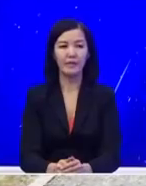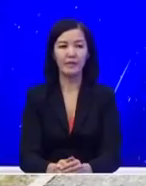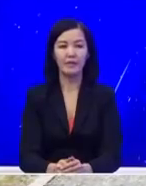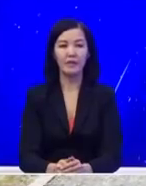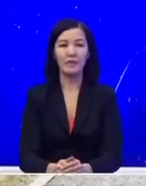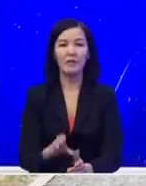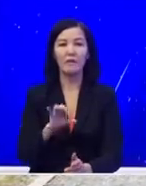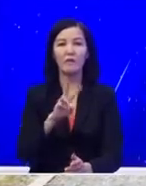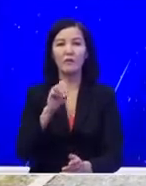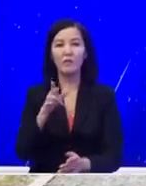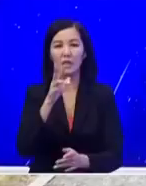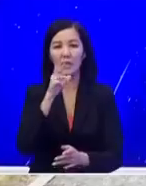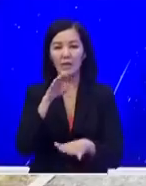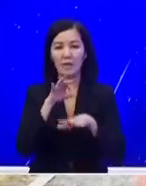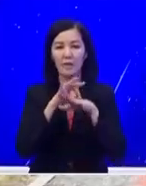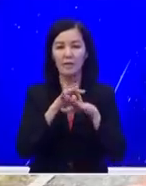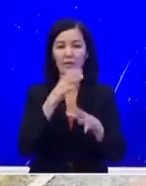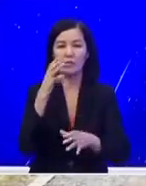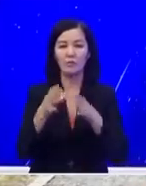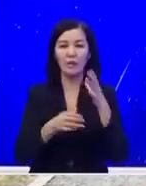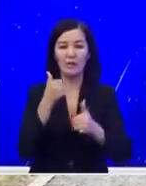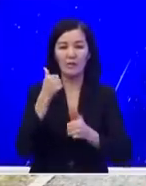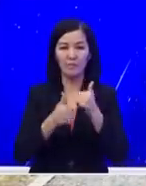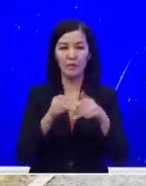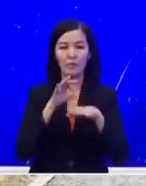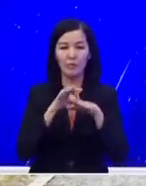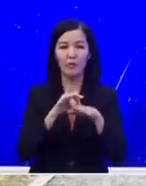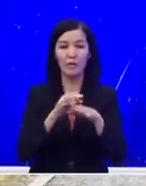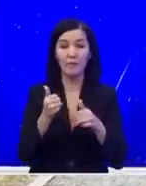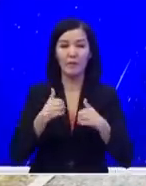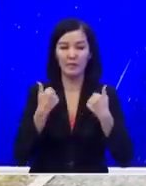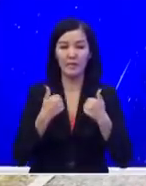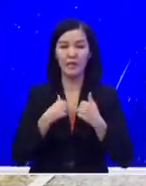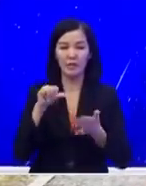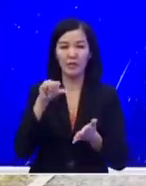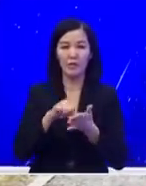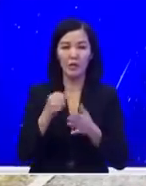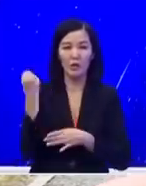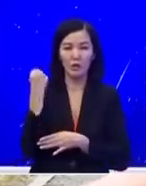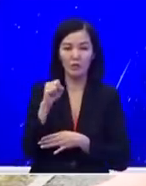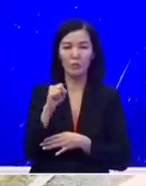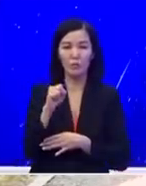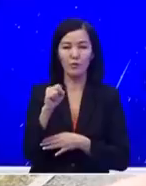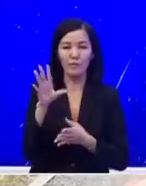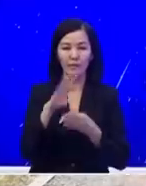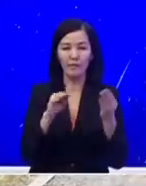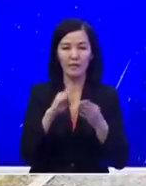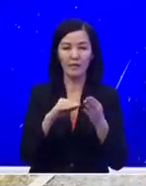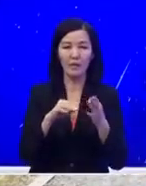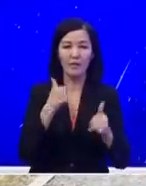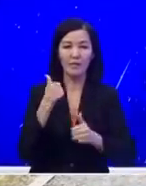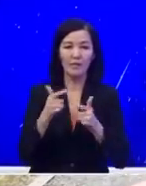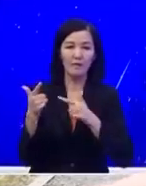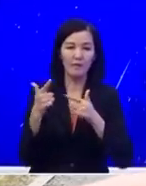В Южной Корее планируется провести чемпионат мира. Если он состоится, то я постараюсь стать чемпионом в очередной раз. Ко всем соревнованиям я готов.